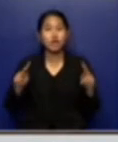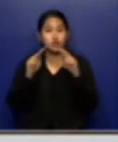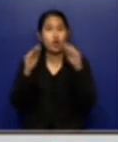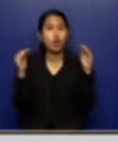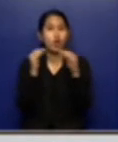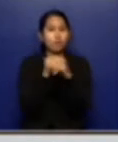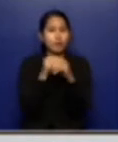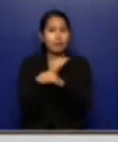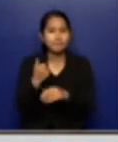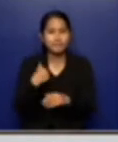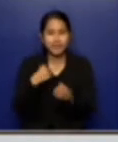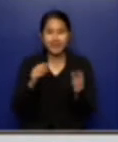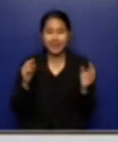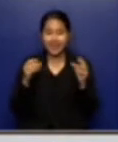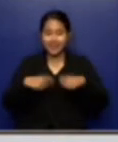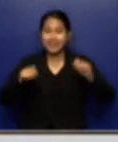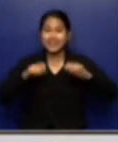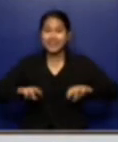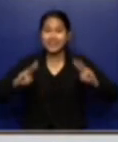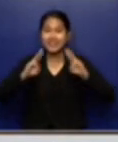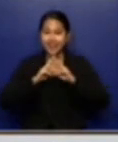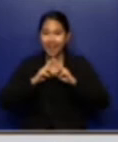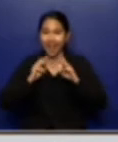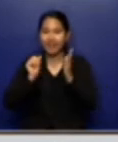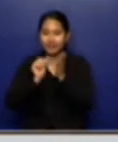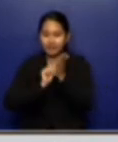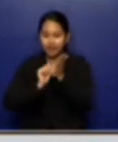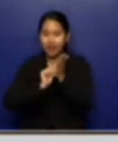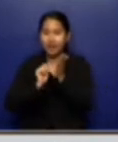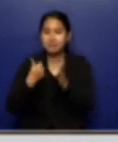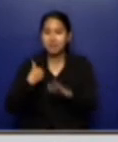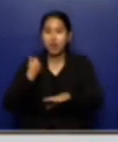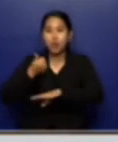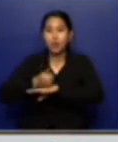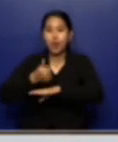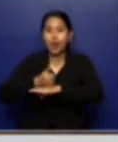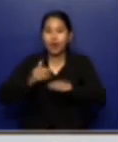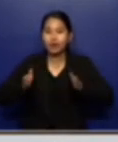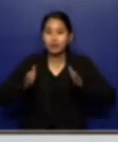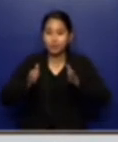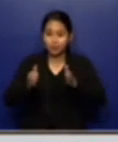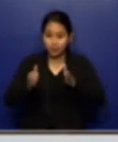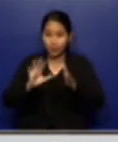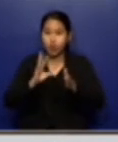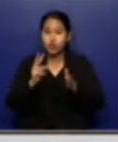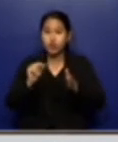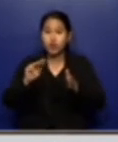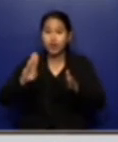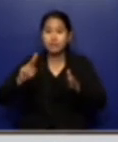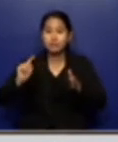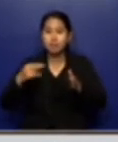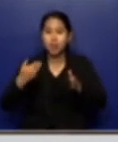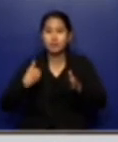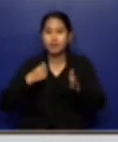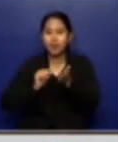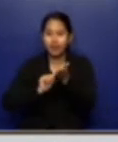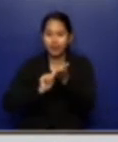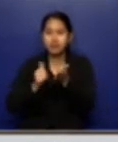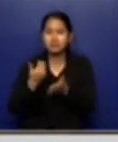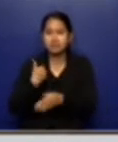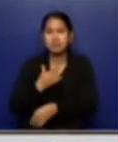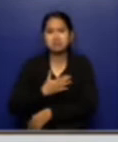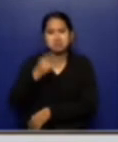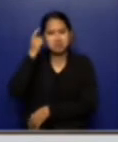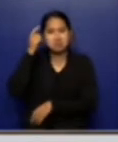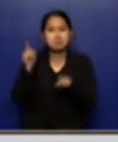แก้ไขสัญญาโดยอธิบดีกรมทางหลวงชนบทผมเชื่อว่ากรมทางก็คงจะมี